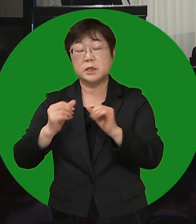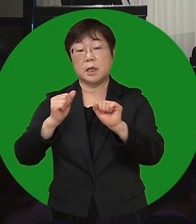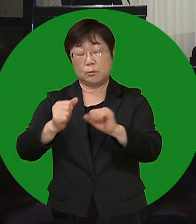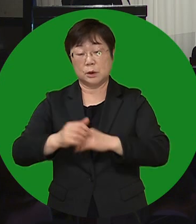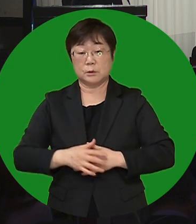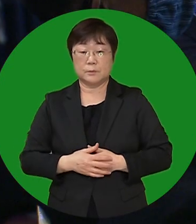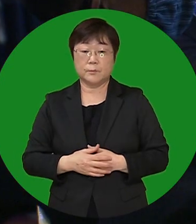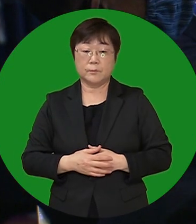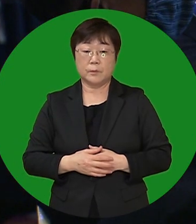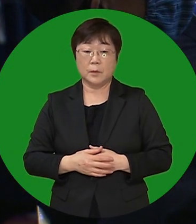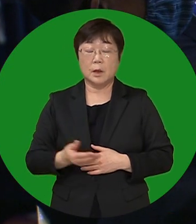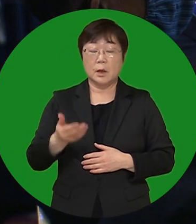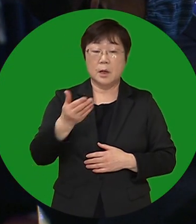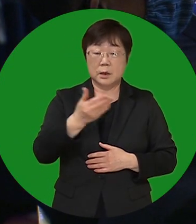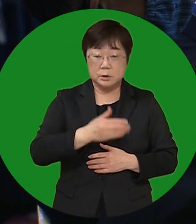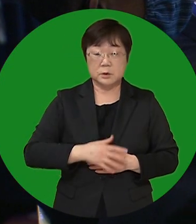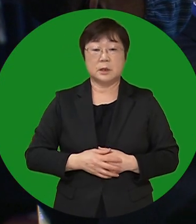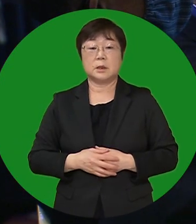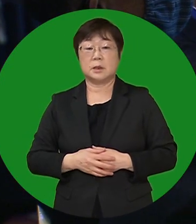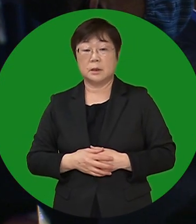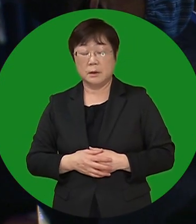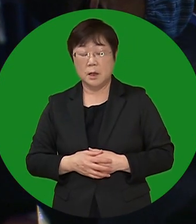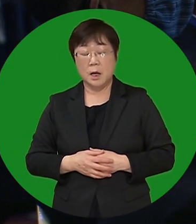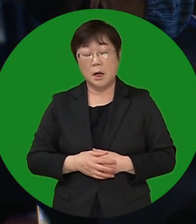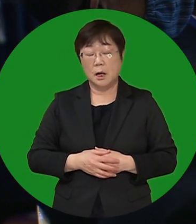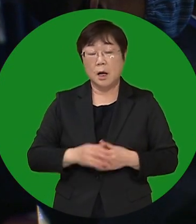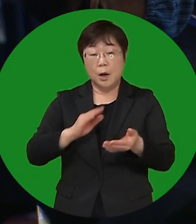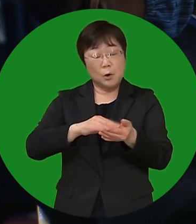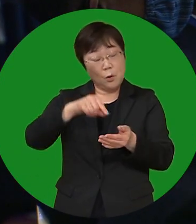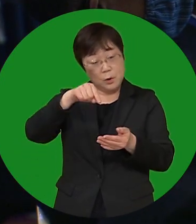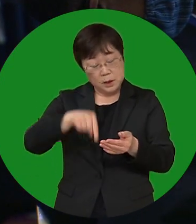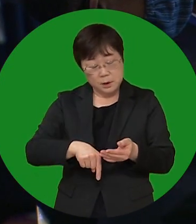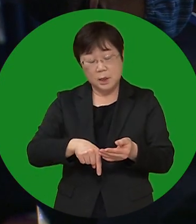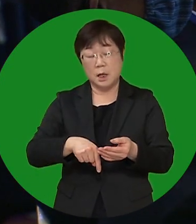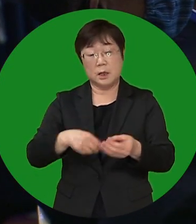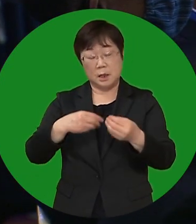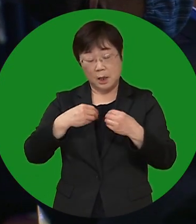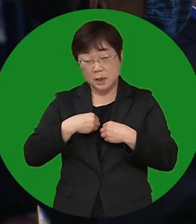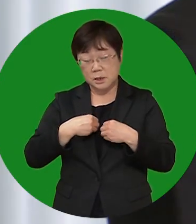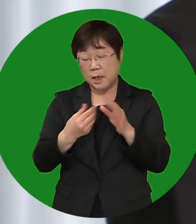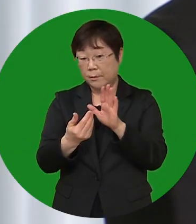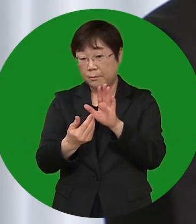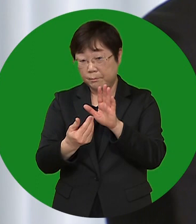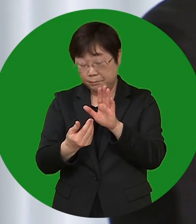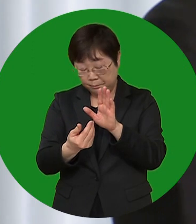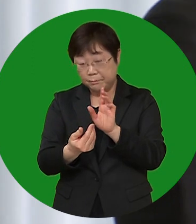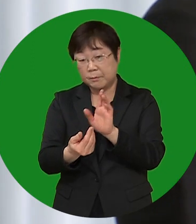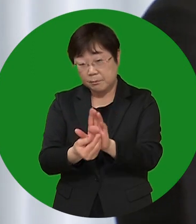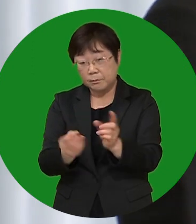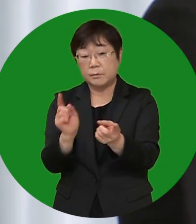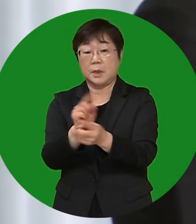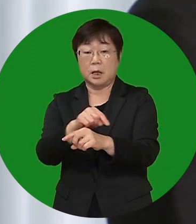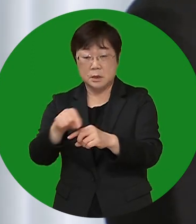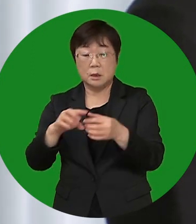ます次に infection controlについて代表の技術の原点は洗うこと洗浄技術でござい